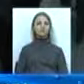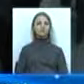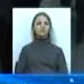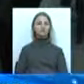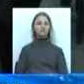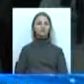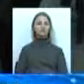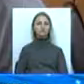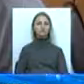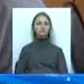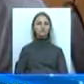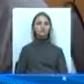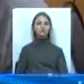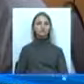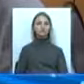білдіру дейді ұйымдастырушылар.